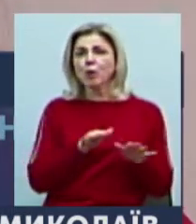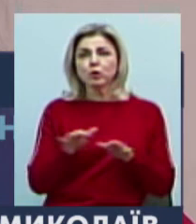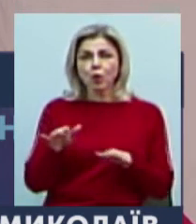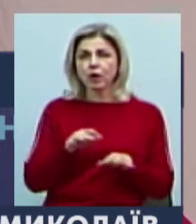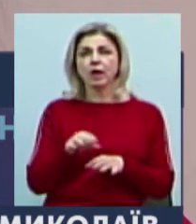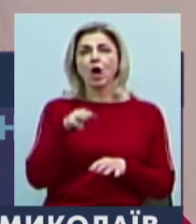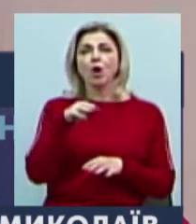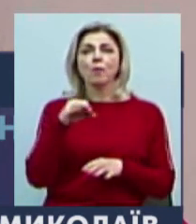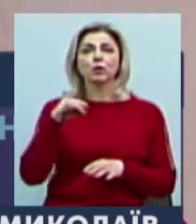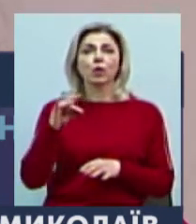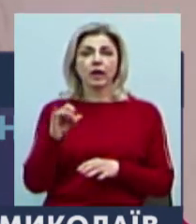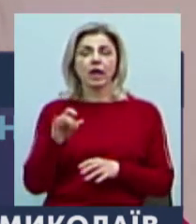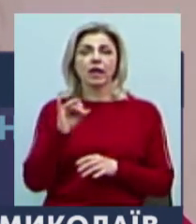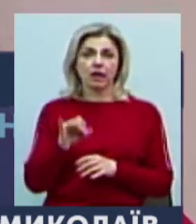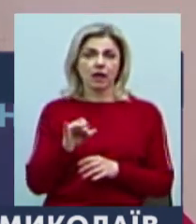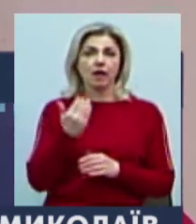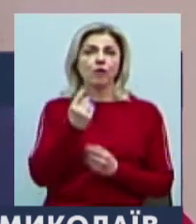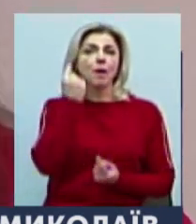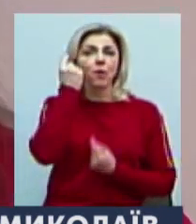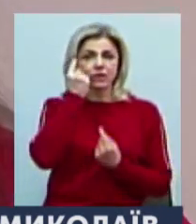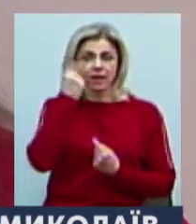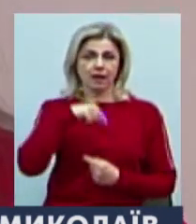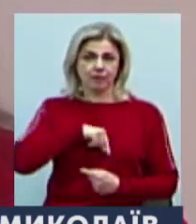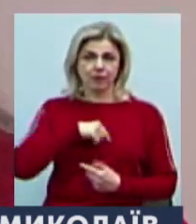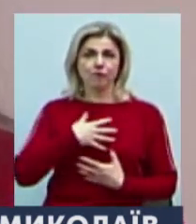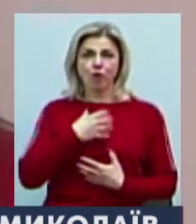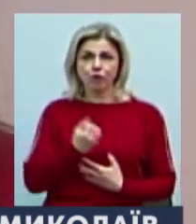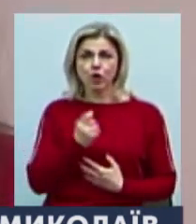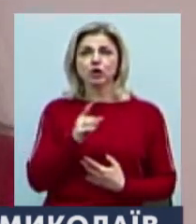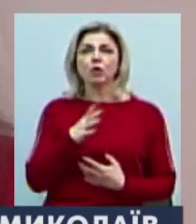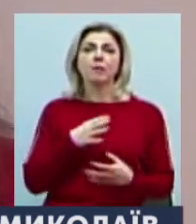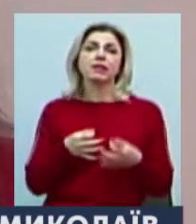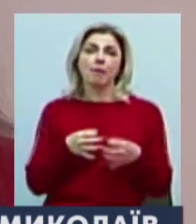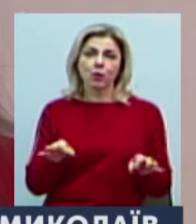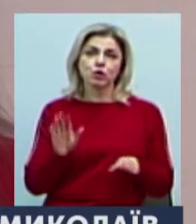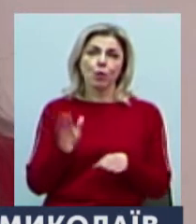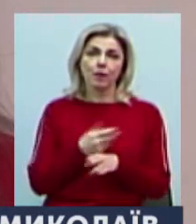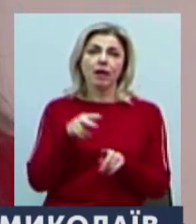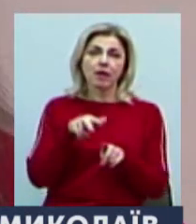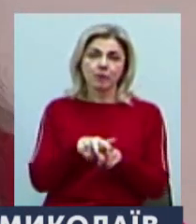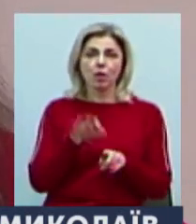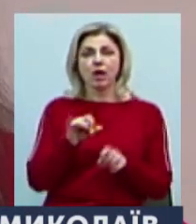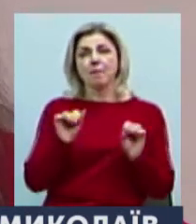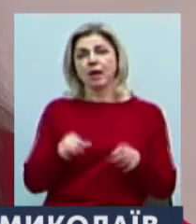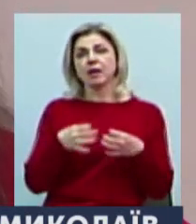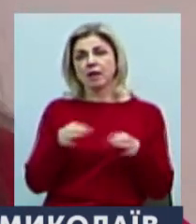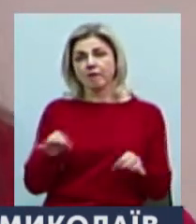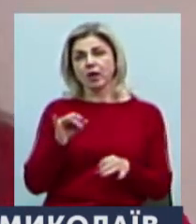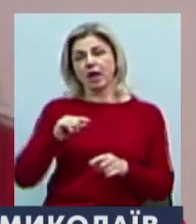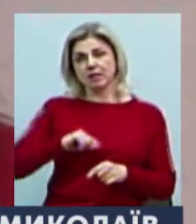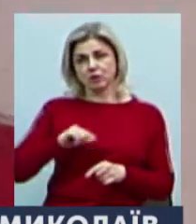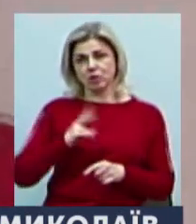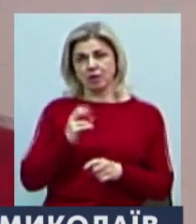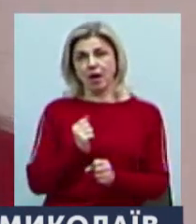налагодження її емоційно-вольової сфери, тобто для того, щоб дитина могла зняти напруження, і для того, щоб вона могла розслабитися, налаштувати на роботу.